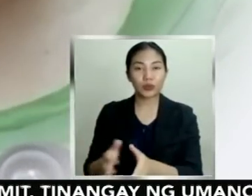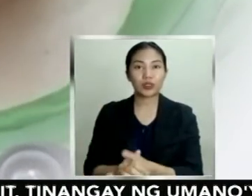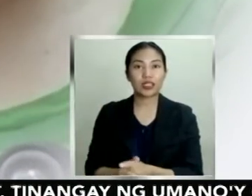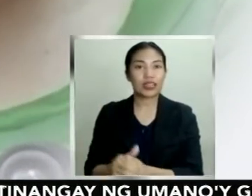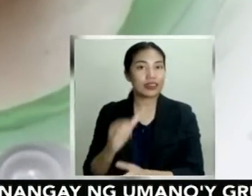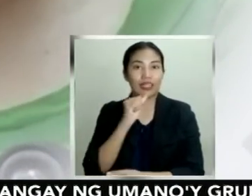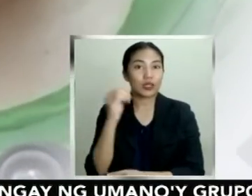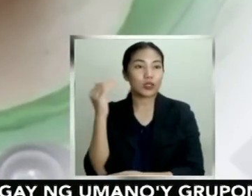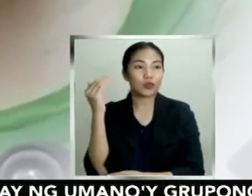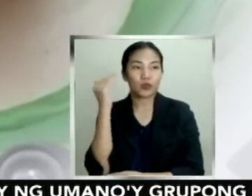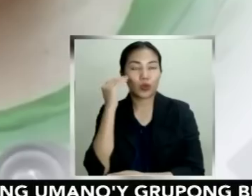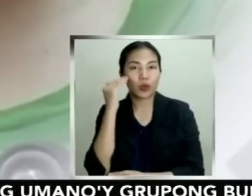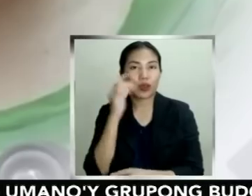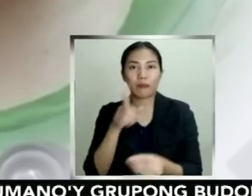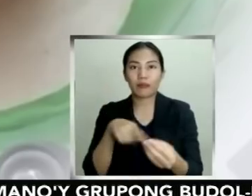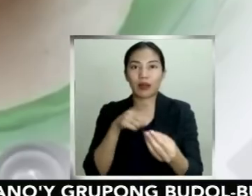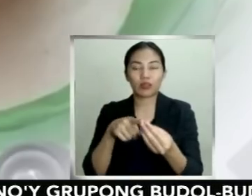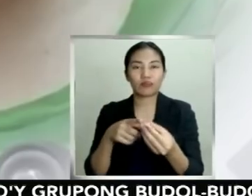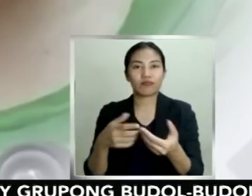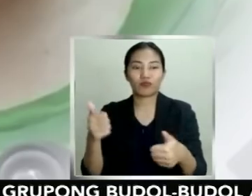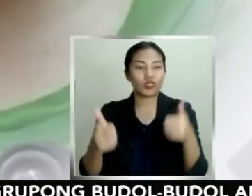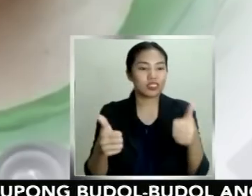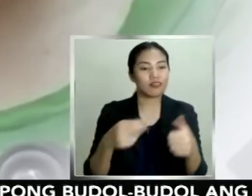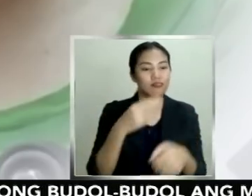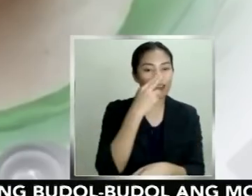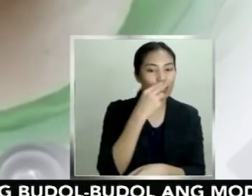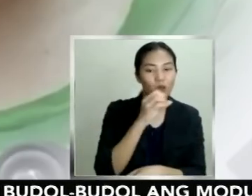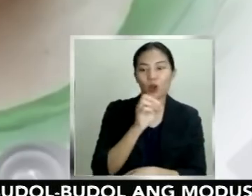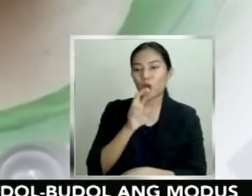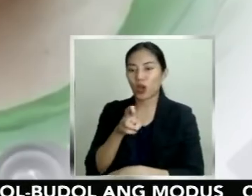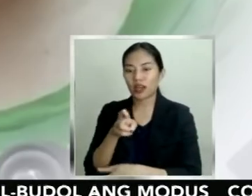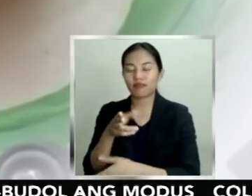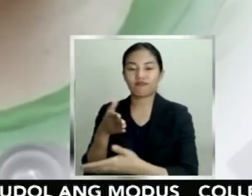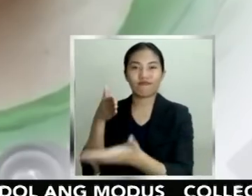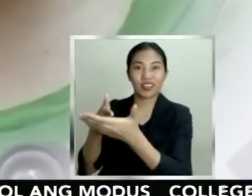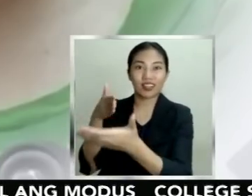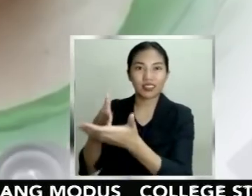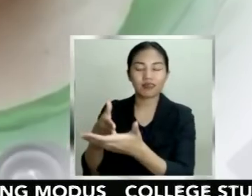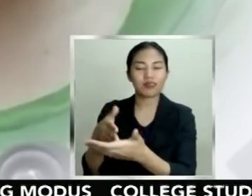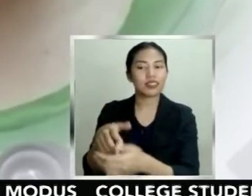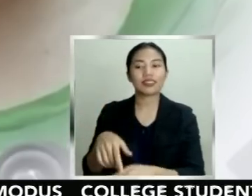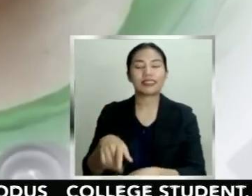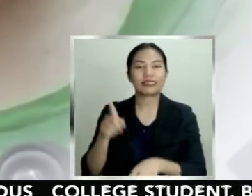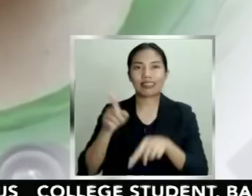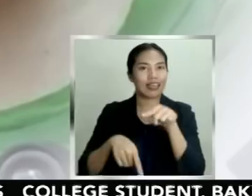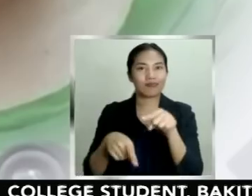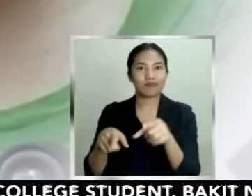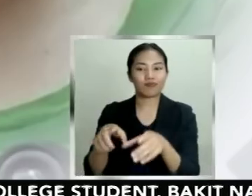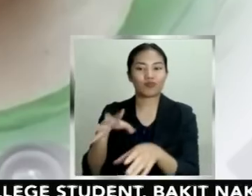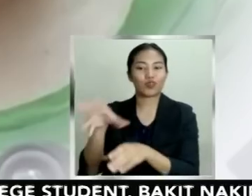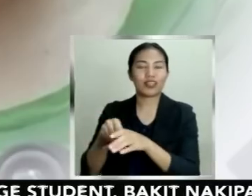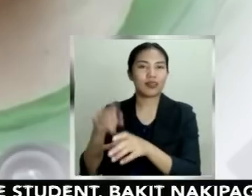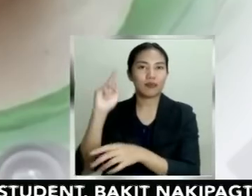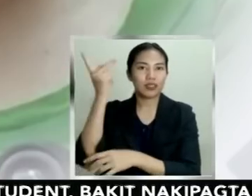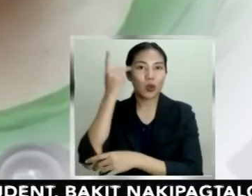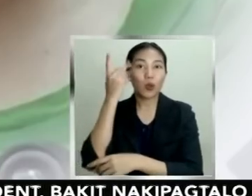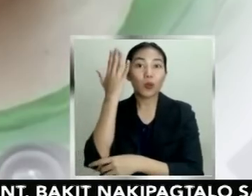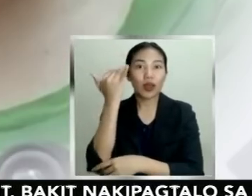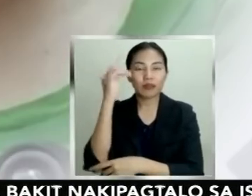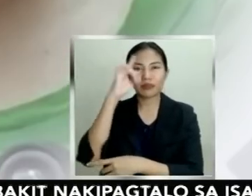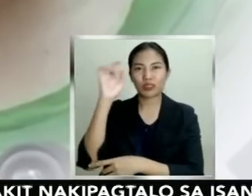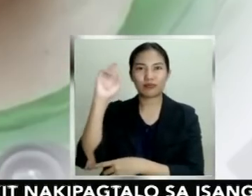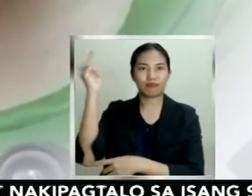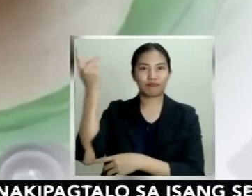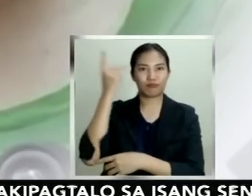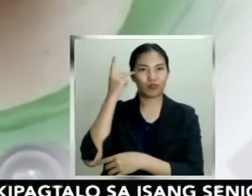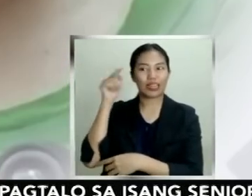katatawanan ay walang puwang sa politika, lalo't hindi raw naintindihan na ang pagtatalo sa politika ay mukha ng demokrasya at